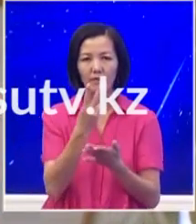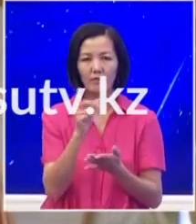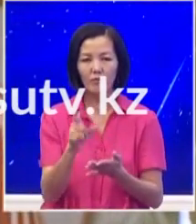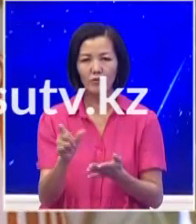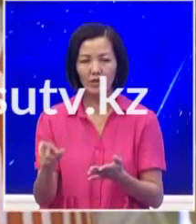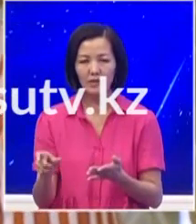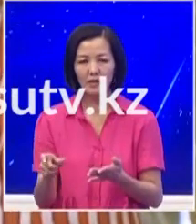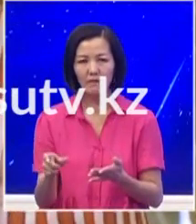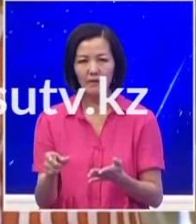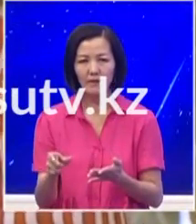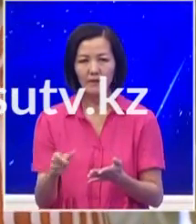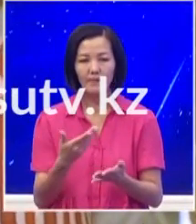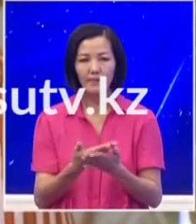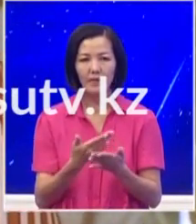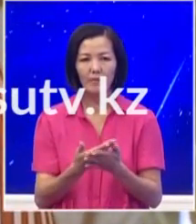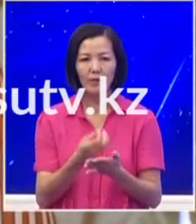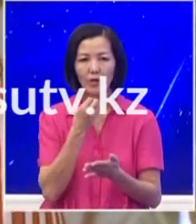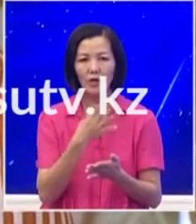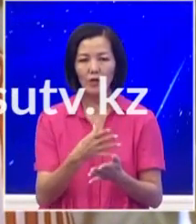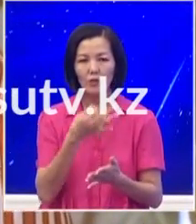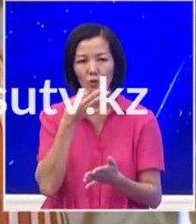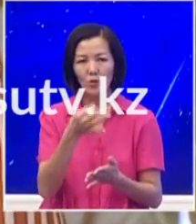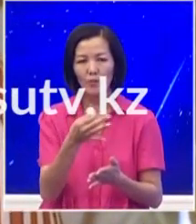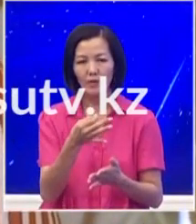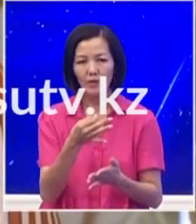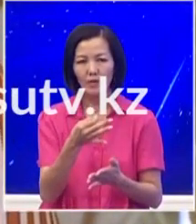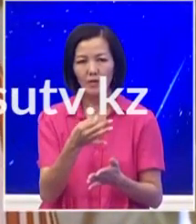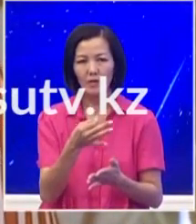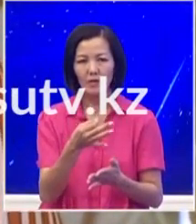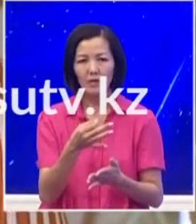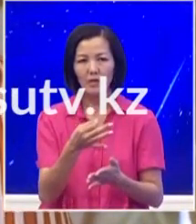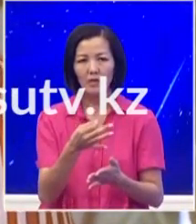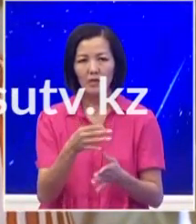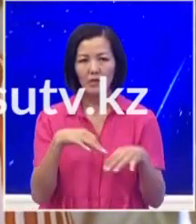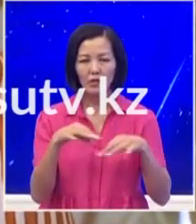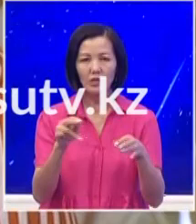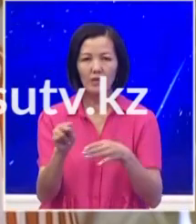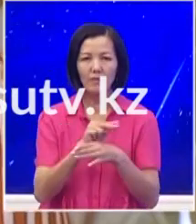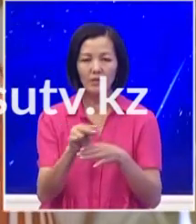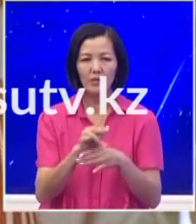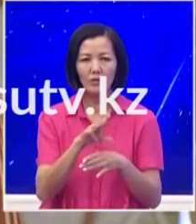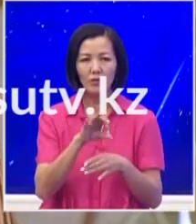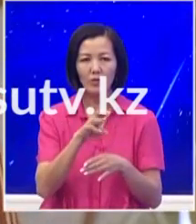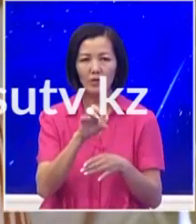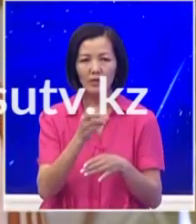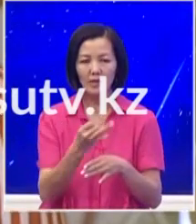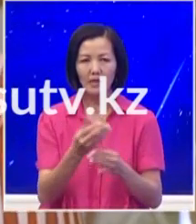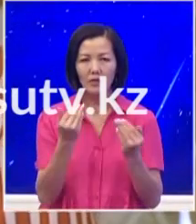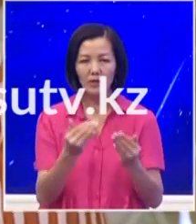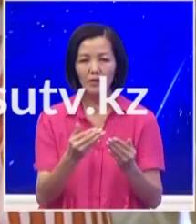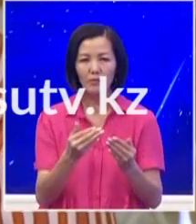участников. Например, очень хороший опыт – это шиномонтажный цех в поселке Утиная-Батыры, который до сих пор